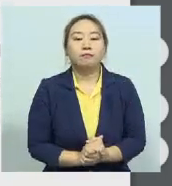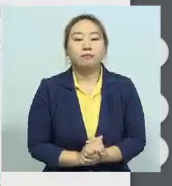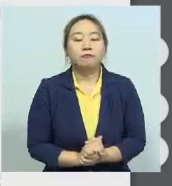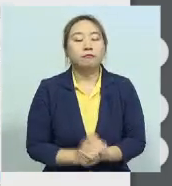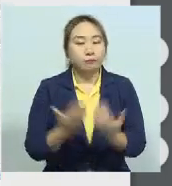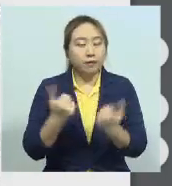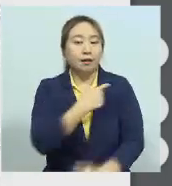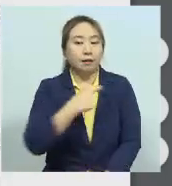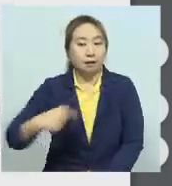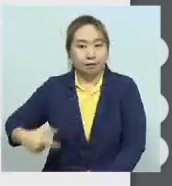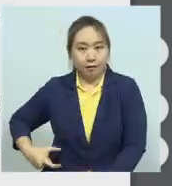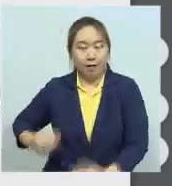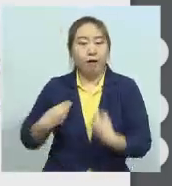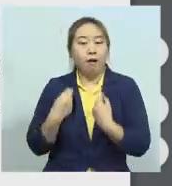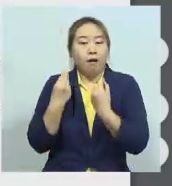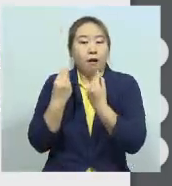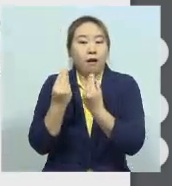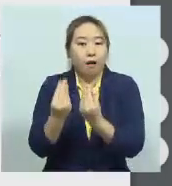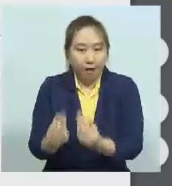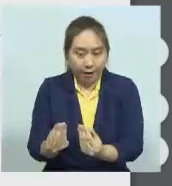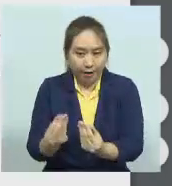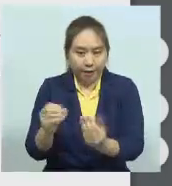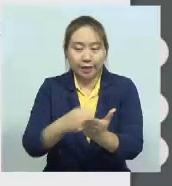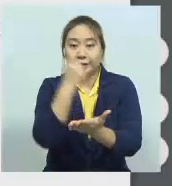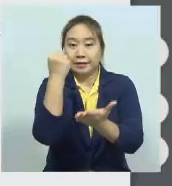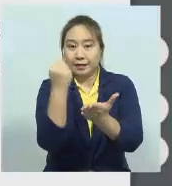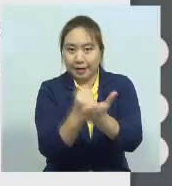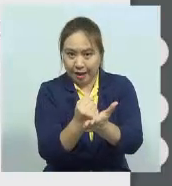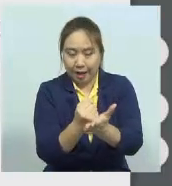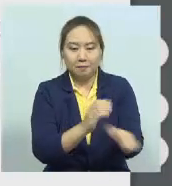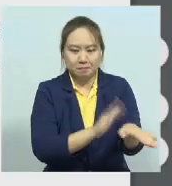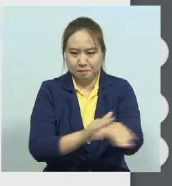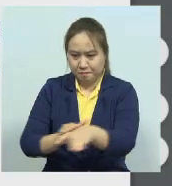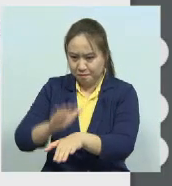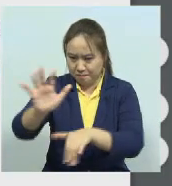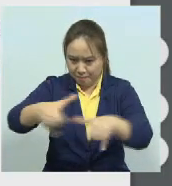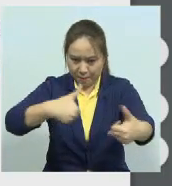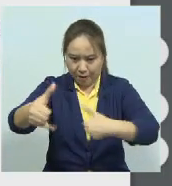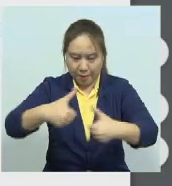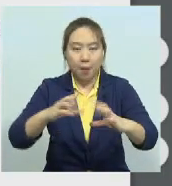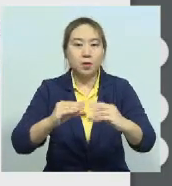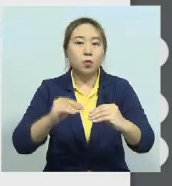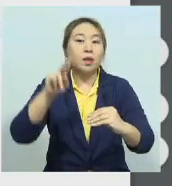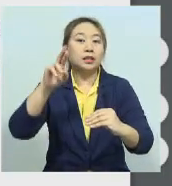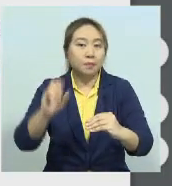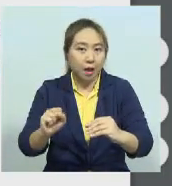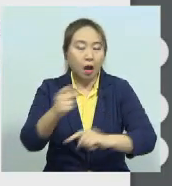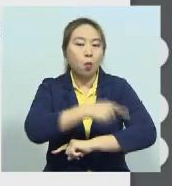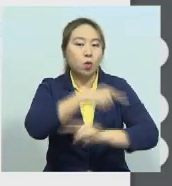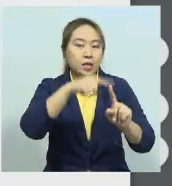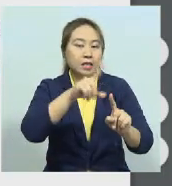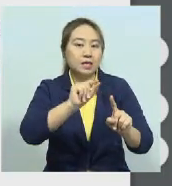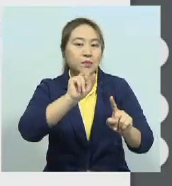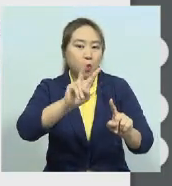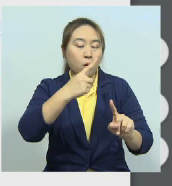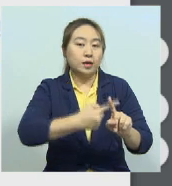ทรงพระกรุณาโปรดเกล้าโปรดกระหม่อมให้ตราพระราชกฤษฎีกาเรียกประชุมรัฐสภาตั้งแต่วันที่22พฤ